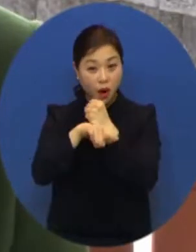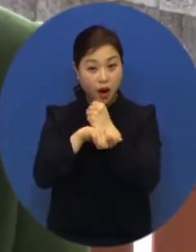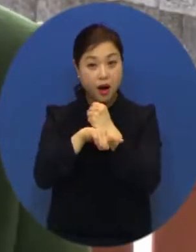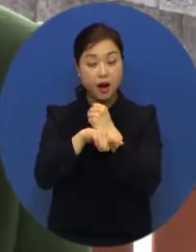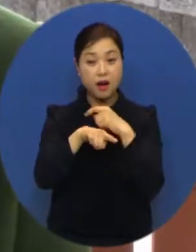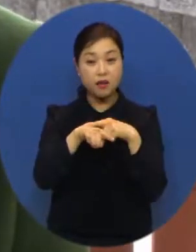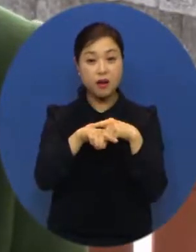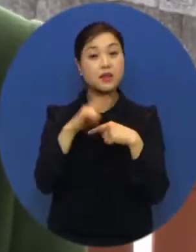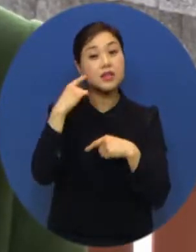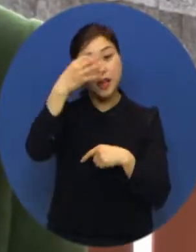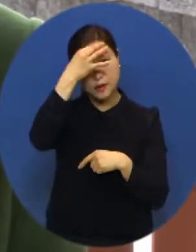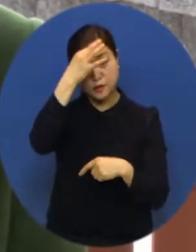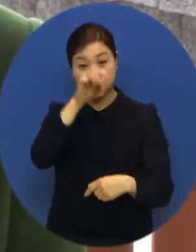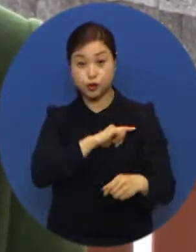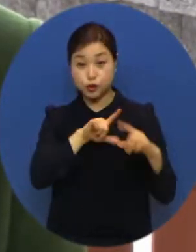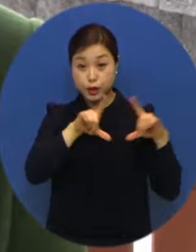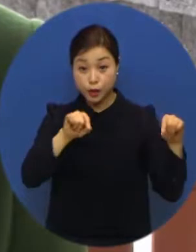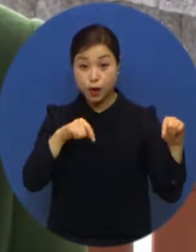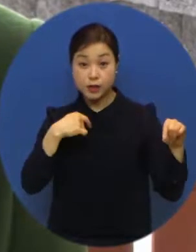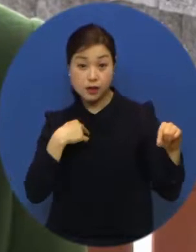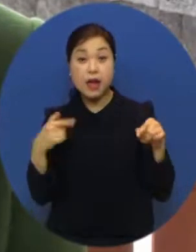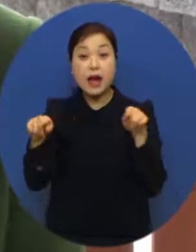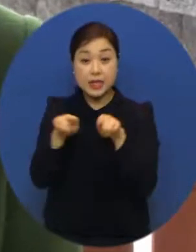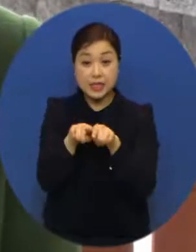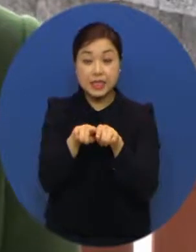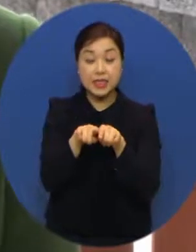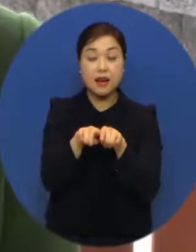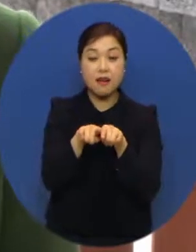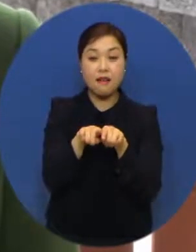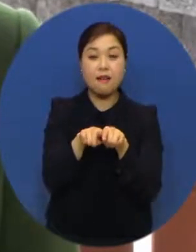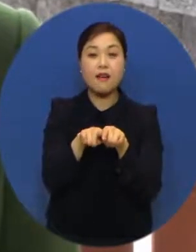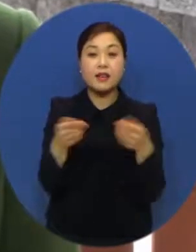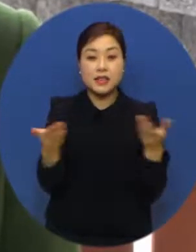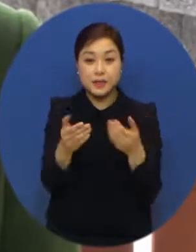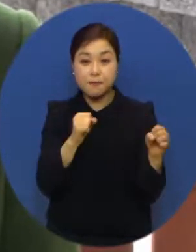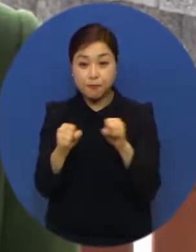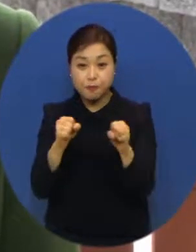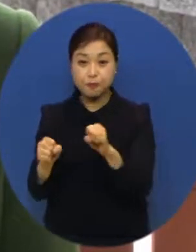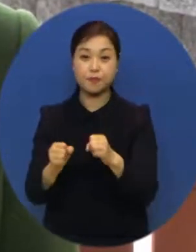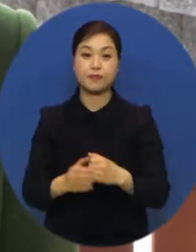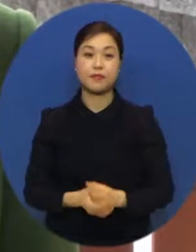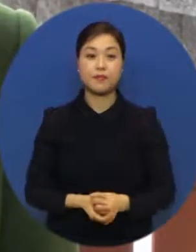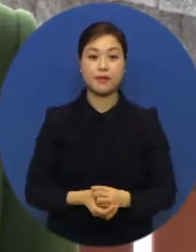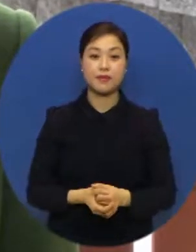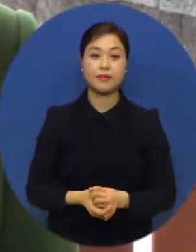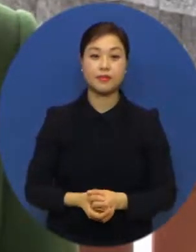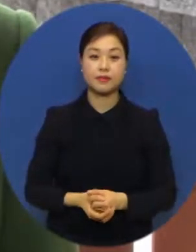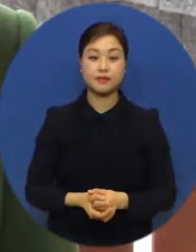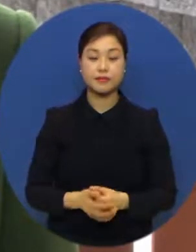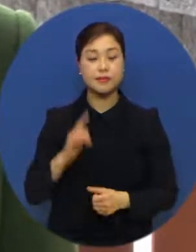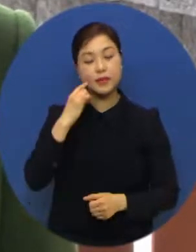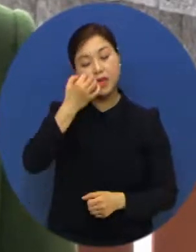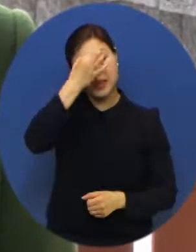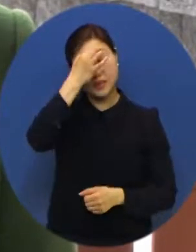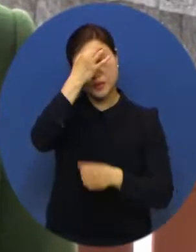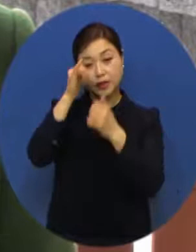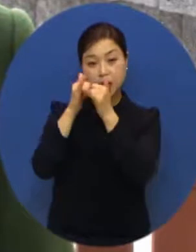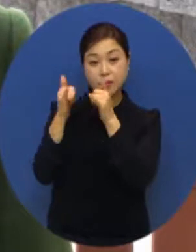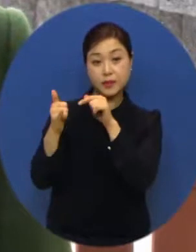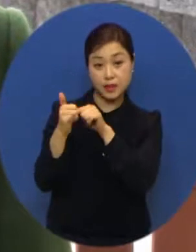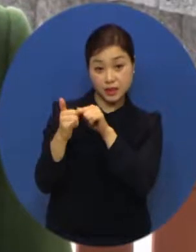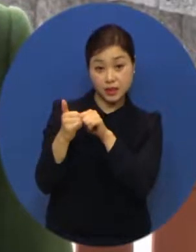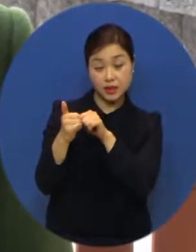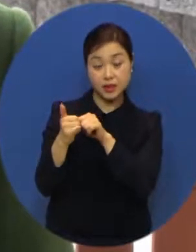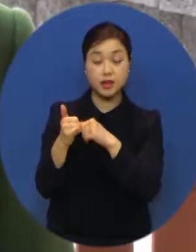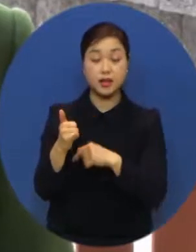그쪽도 과학예술을 주제로 저희와 같이 작업을 좀 더 해서 저희가 현재로는 예술가들을